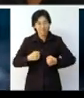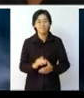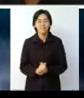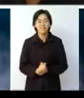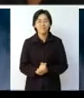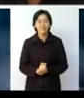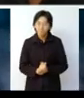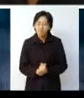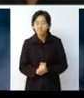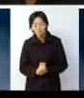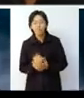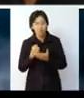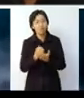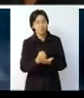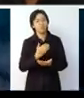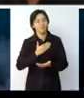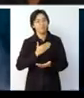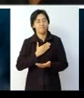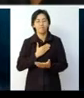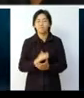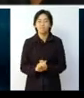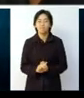วหลักเลยครับ